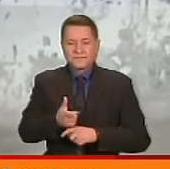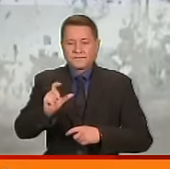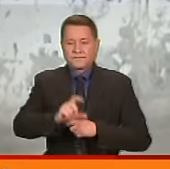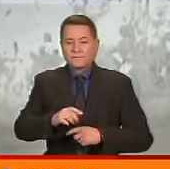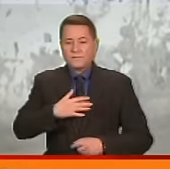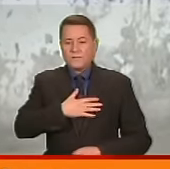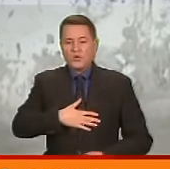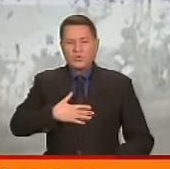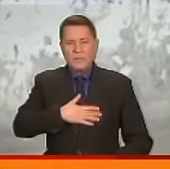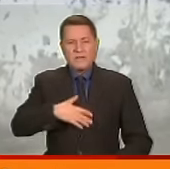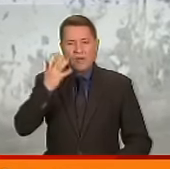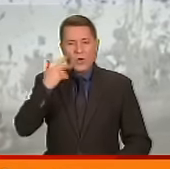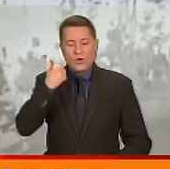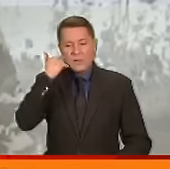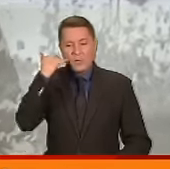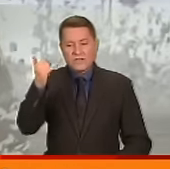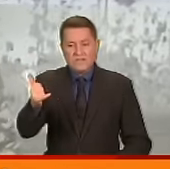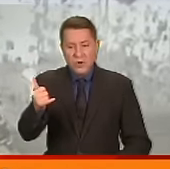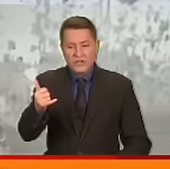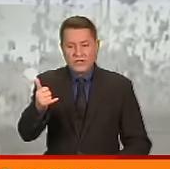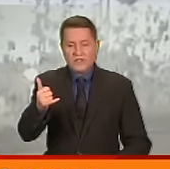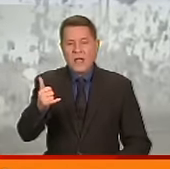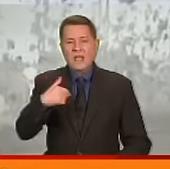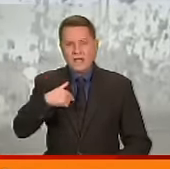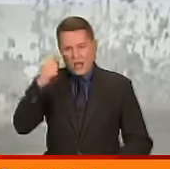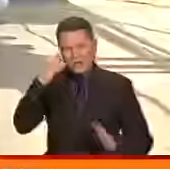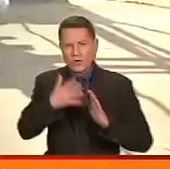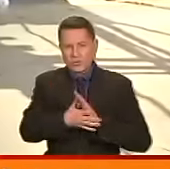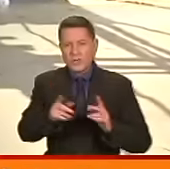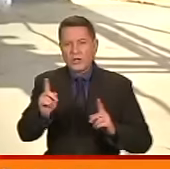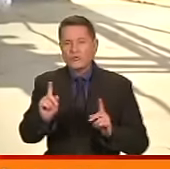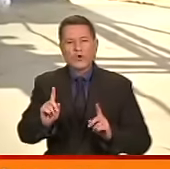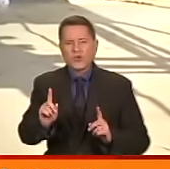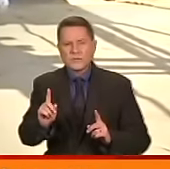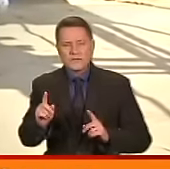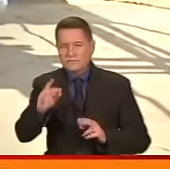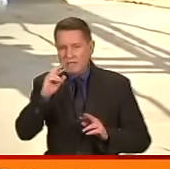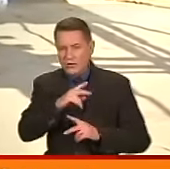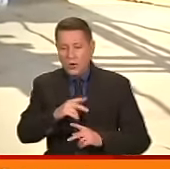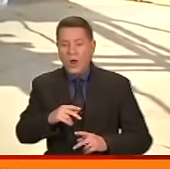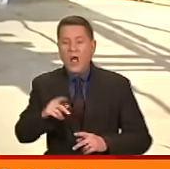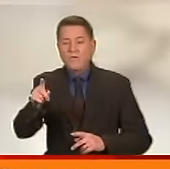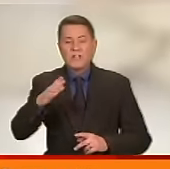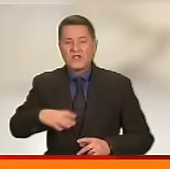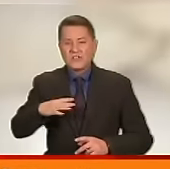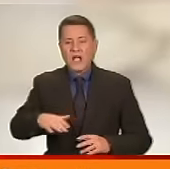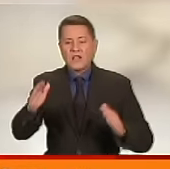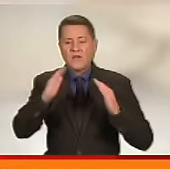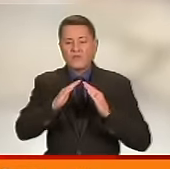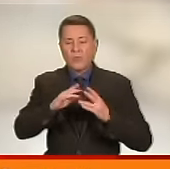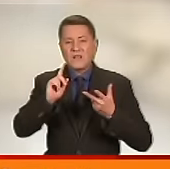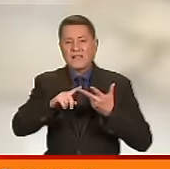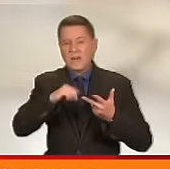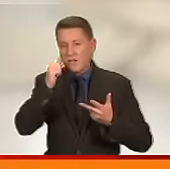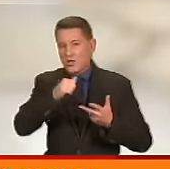коли позвониш, я вже по голосу розуміла, що щось не то. Вона 2 роки сумирно чекала на нього вдома. На